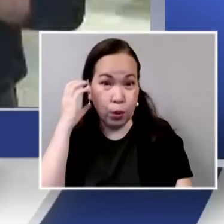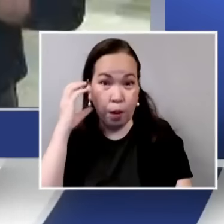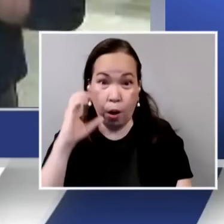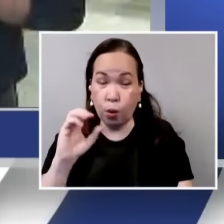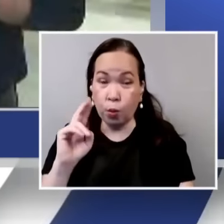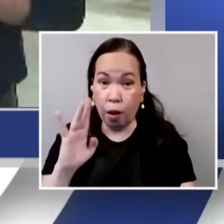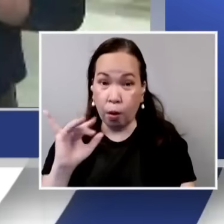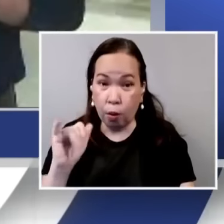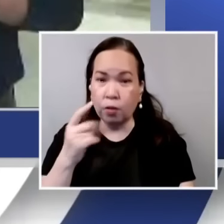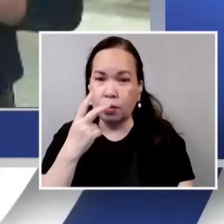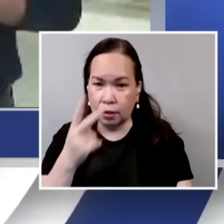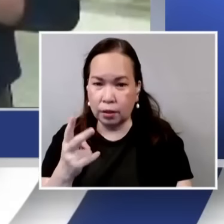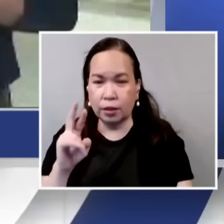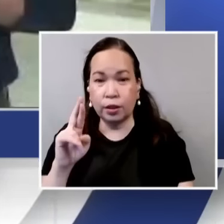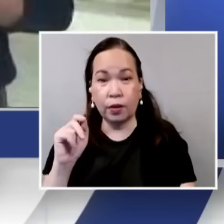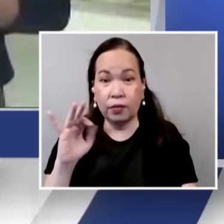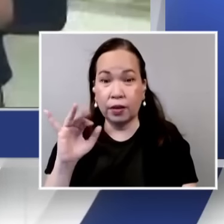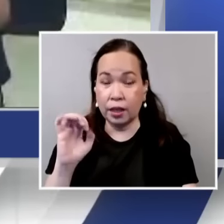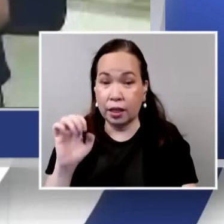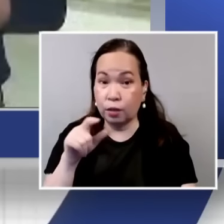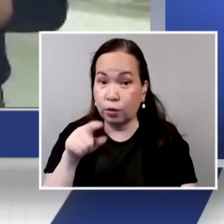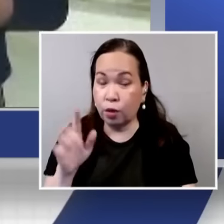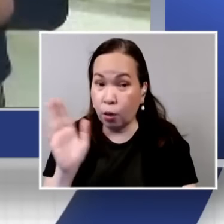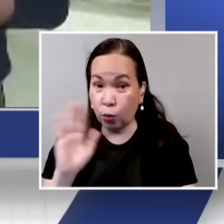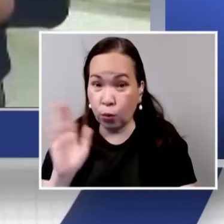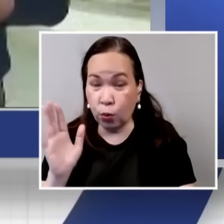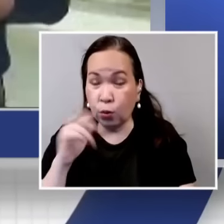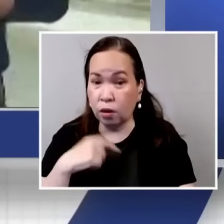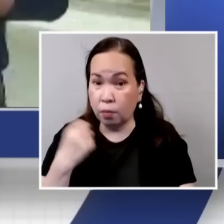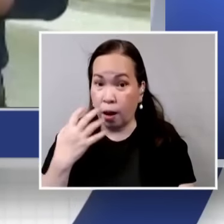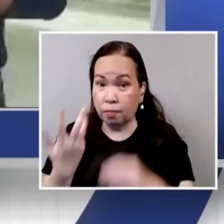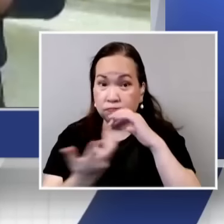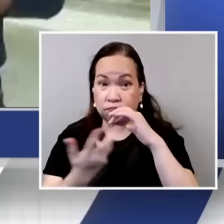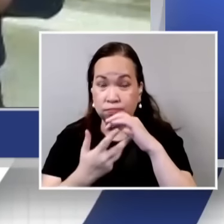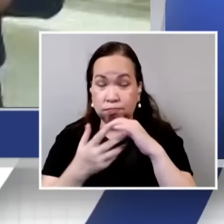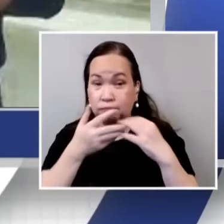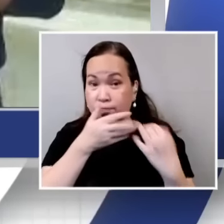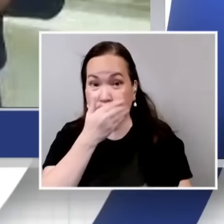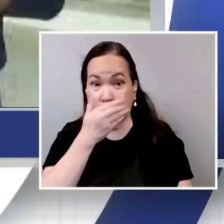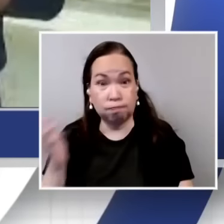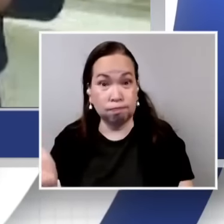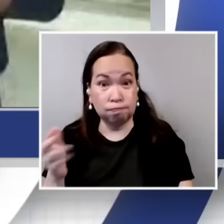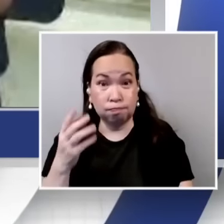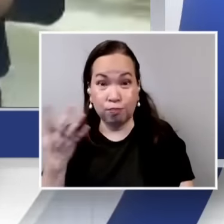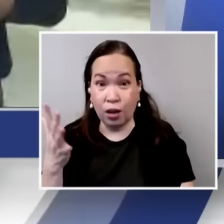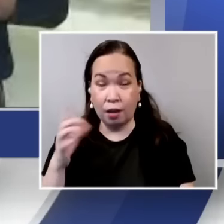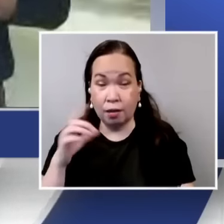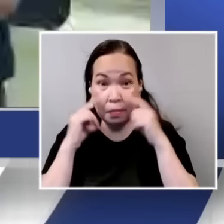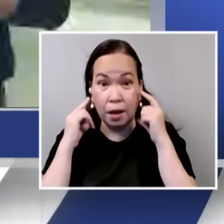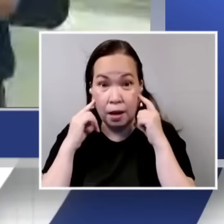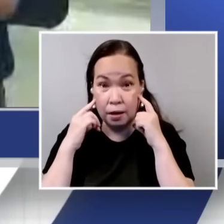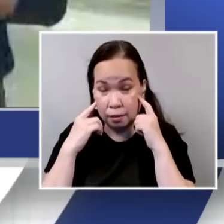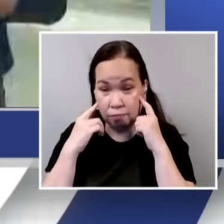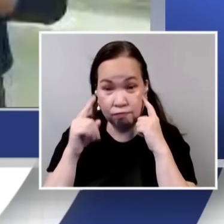Bosano. Rafael, marami na bang pasahero dyan ang hindi na nakasuot ng face mask?